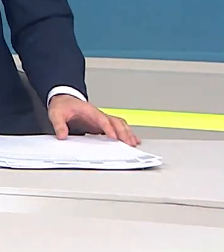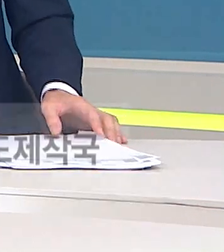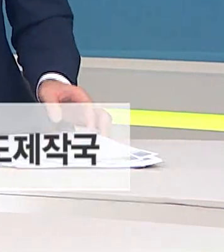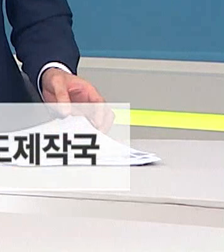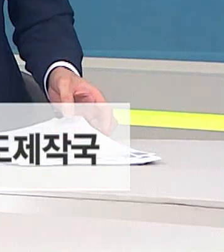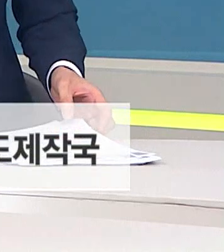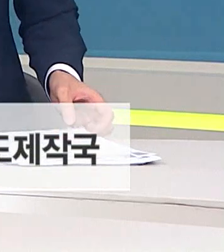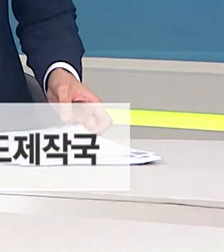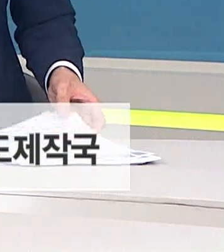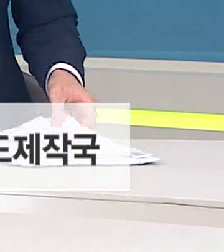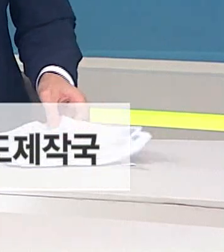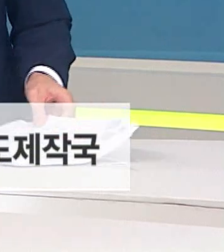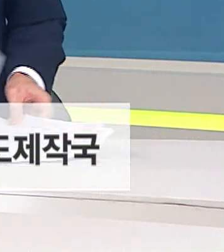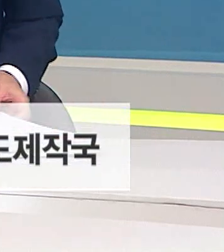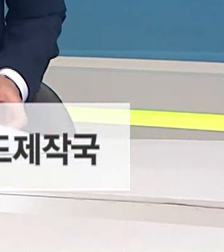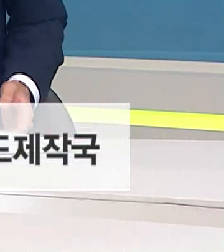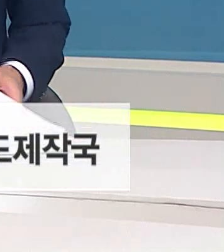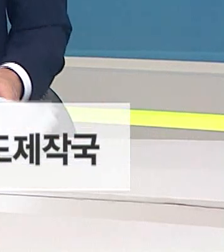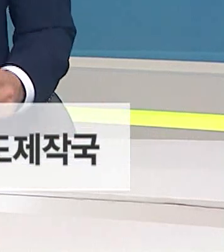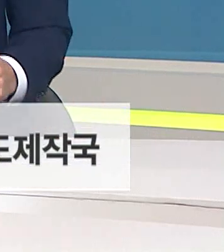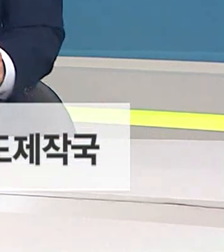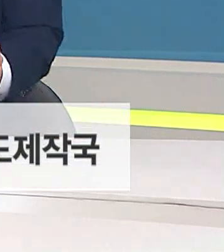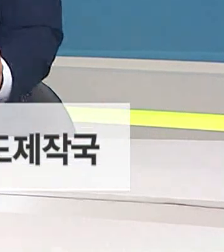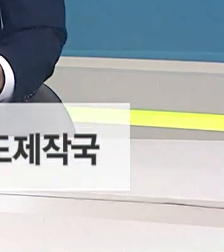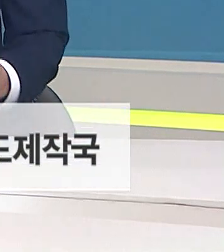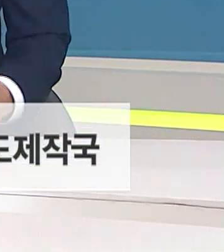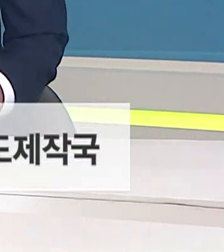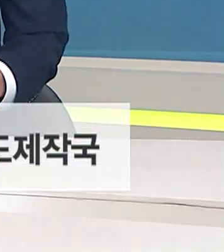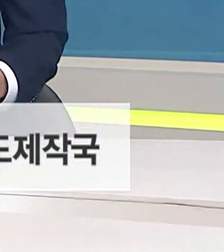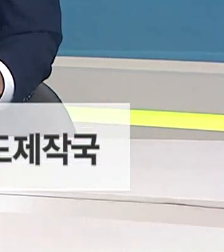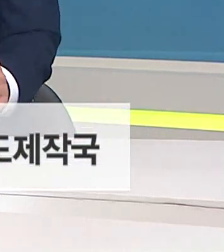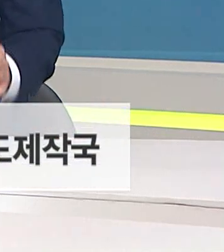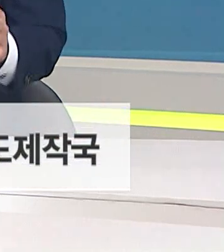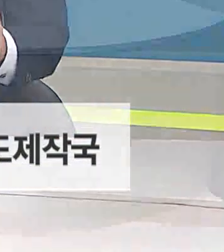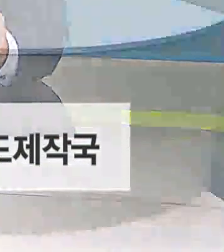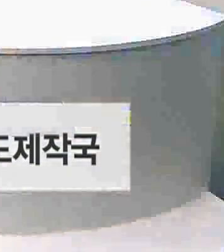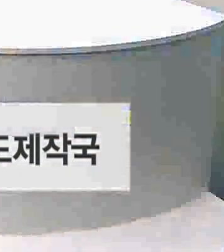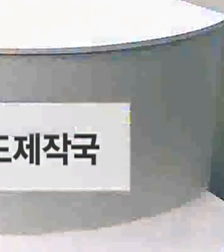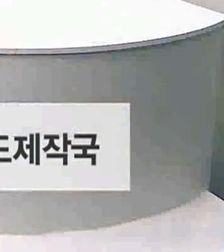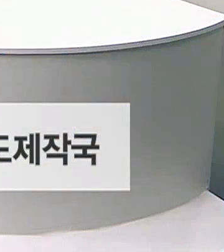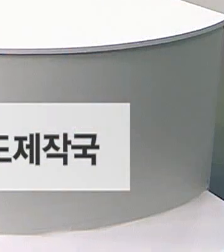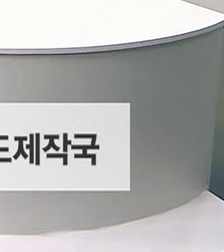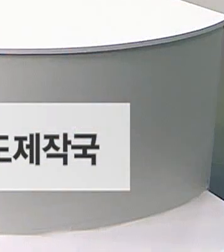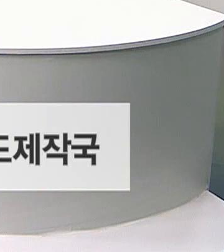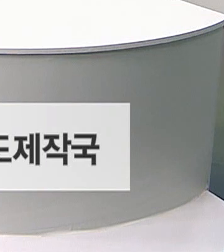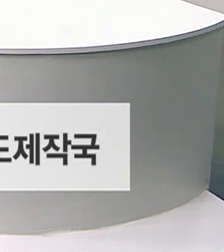저는 굉장히 상놈 명령어 정리